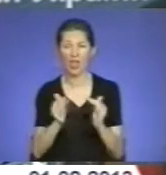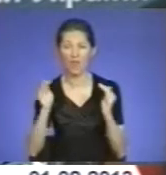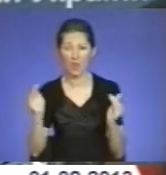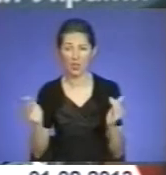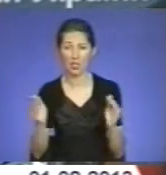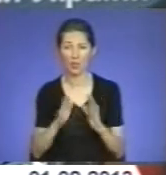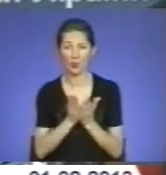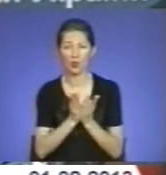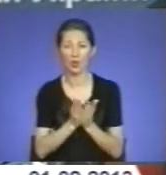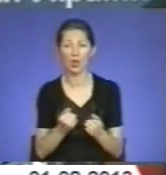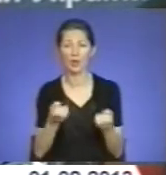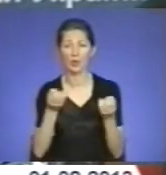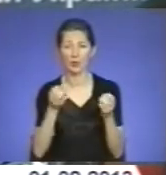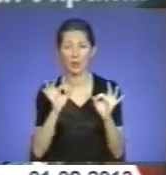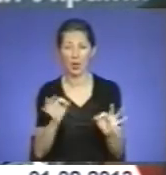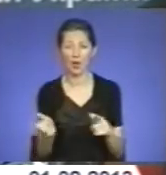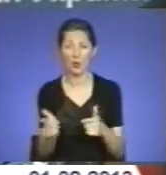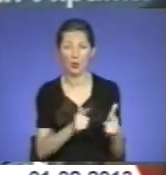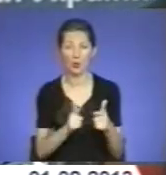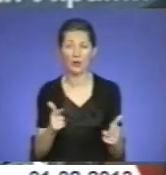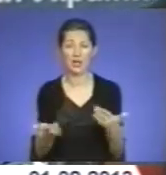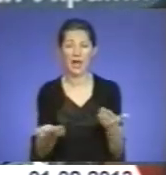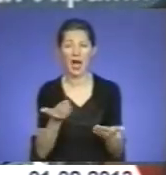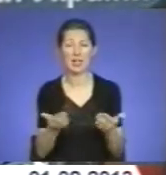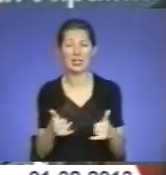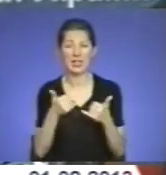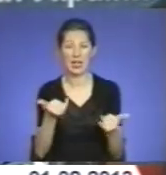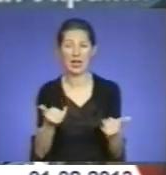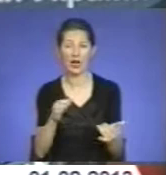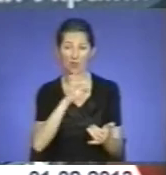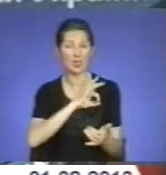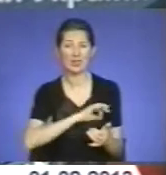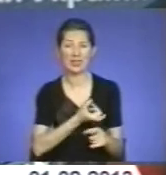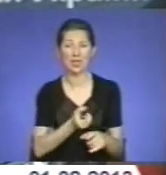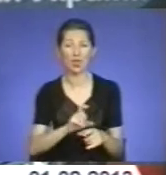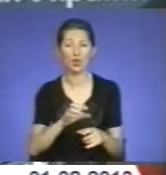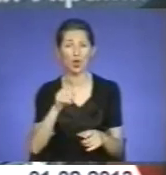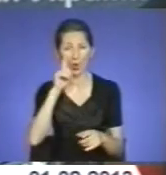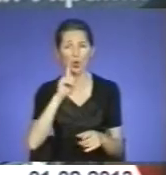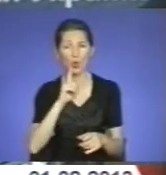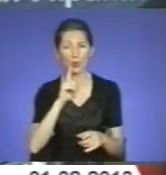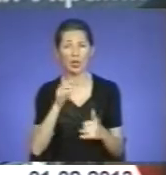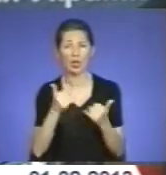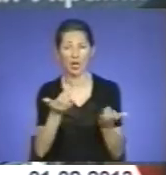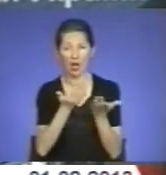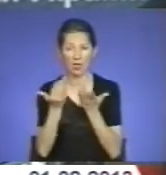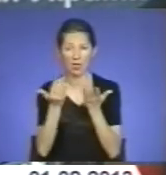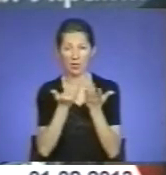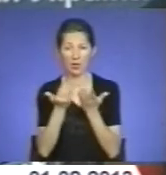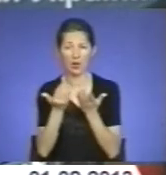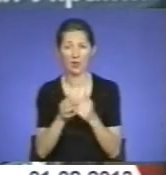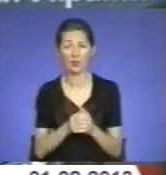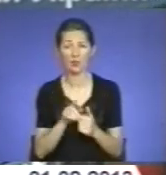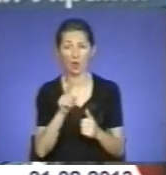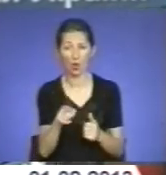загалом правильно підготовлений, але для вживання не дуже зручний, для використання,